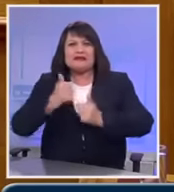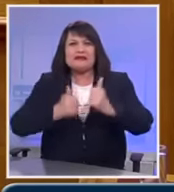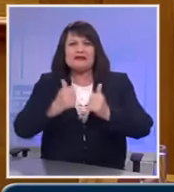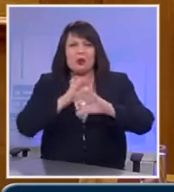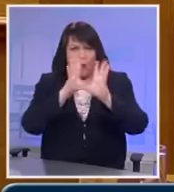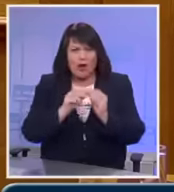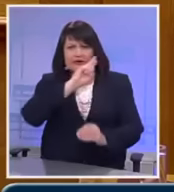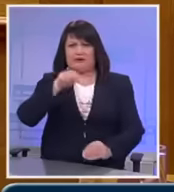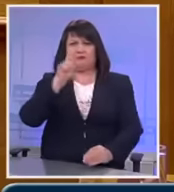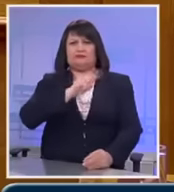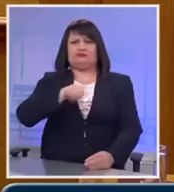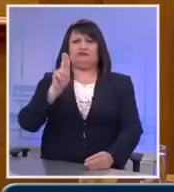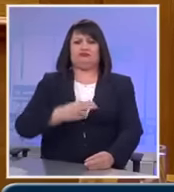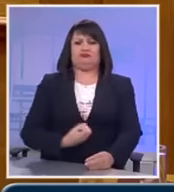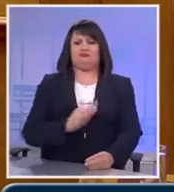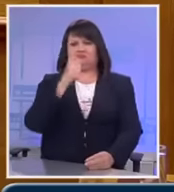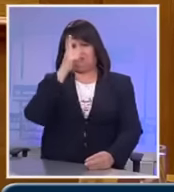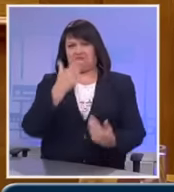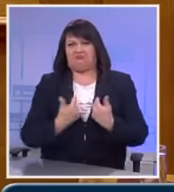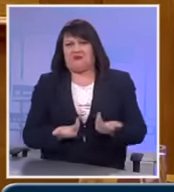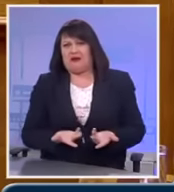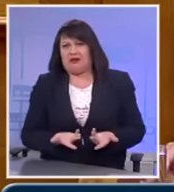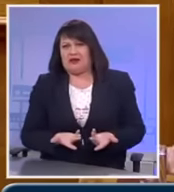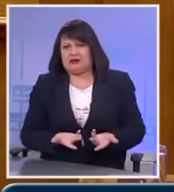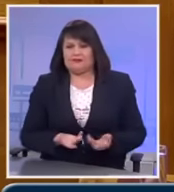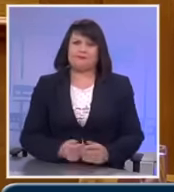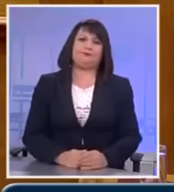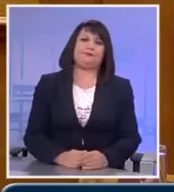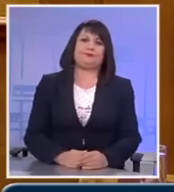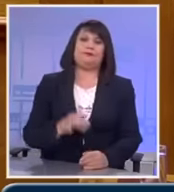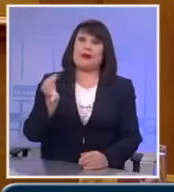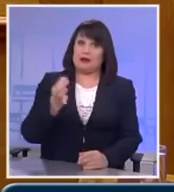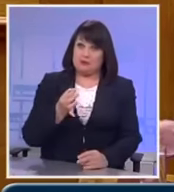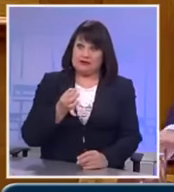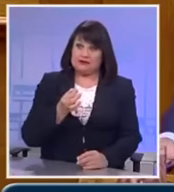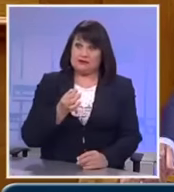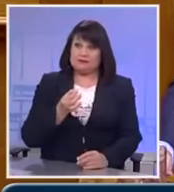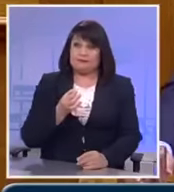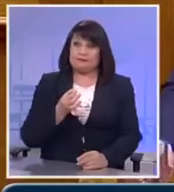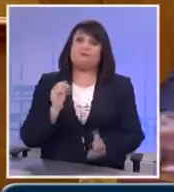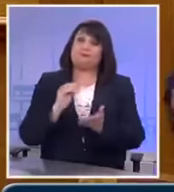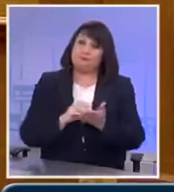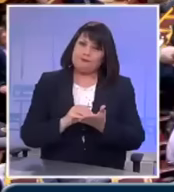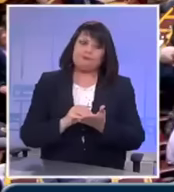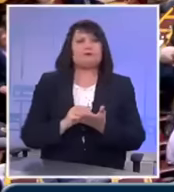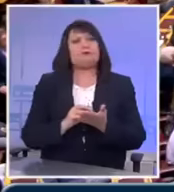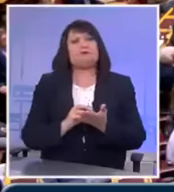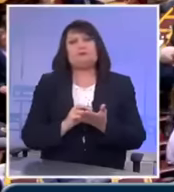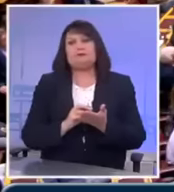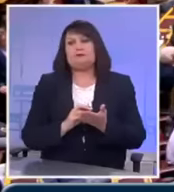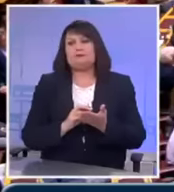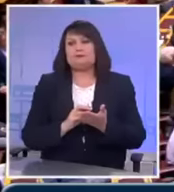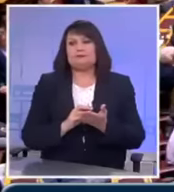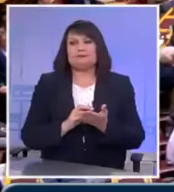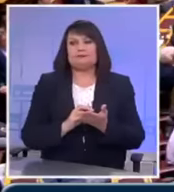καταργήσαμε και γ αυτά είμαστε περήφανοι μας είπατε επίσης